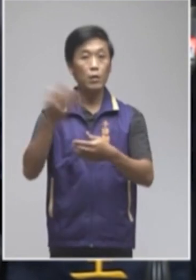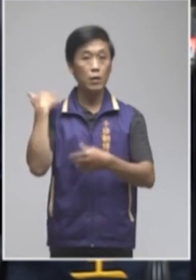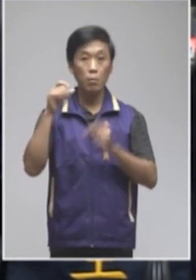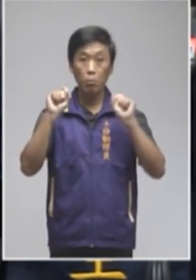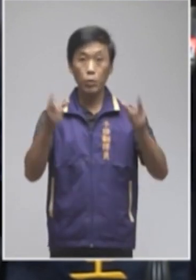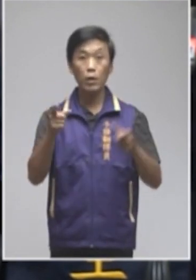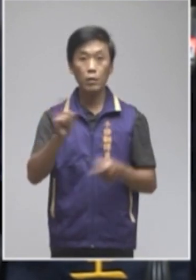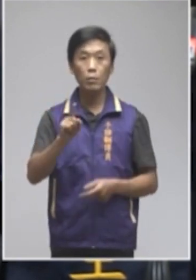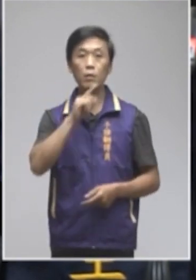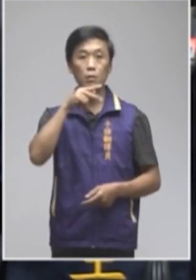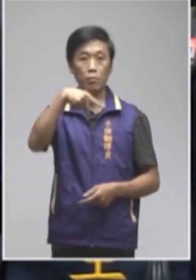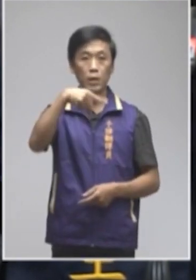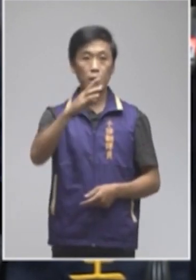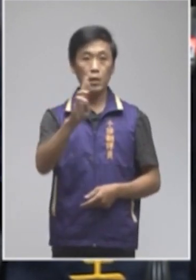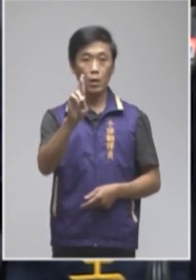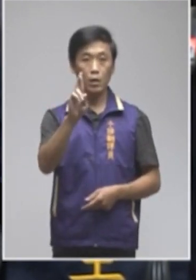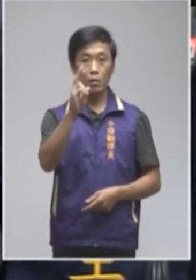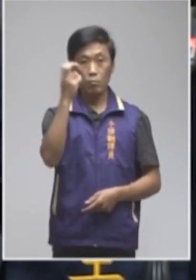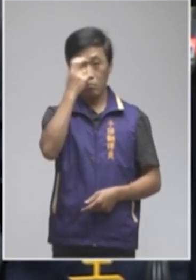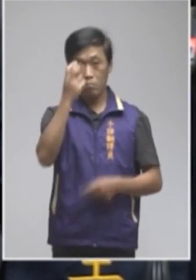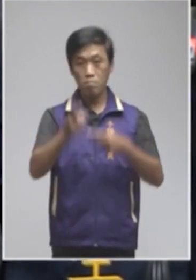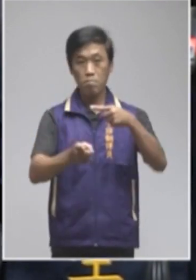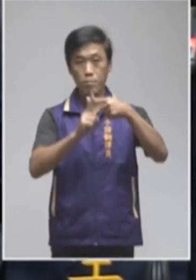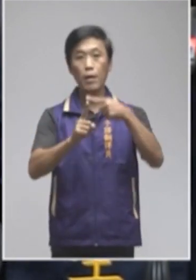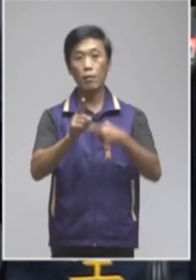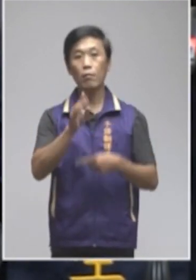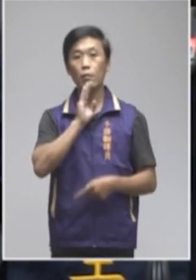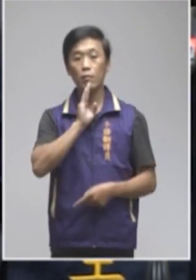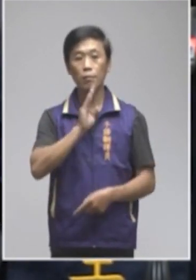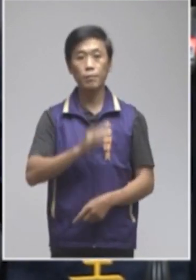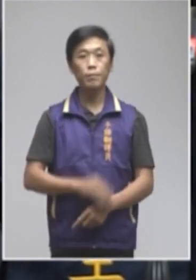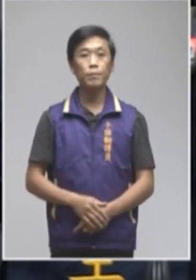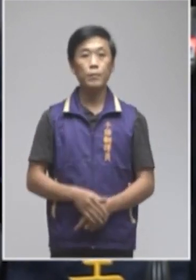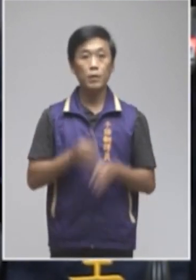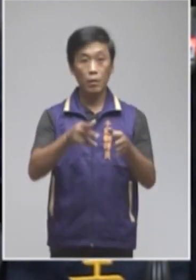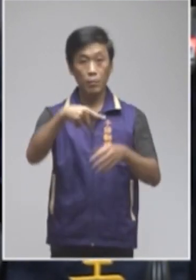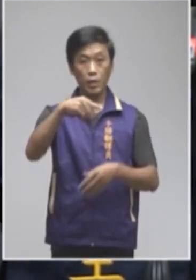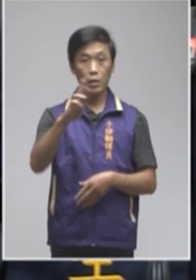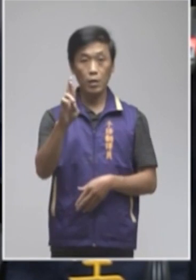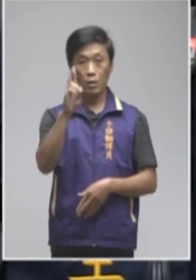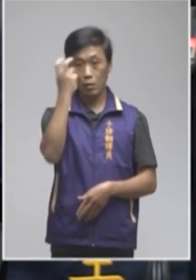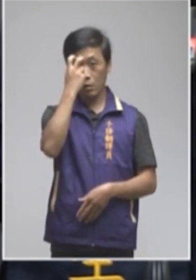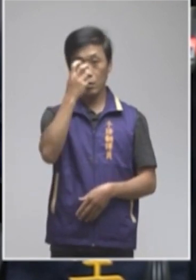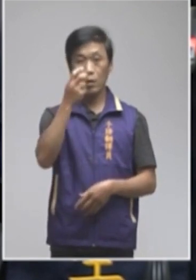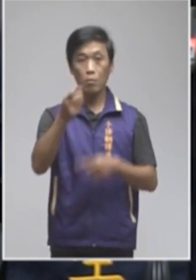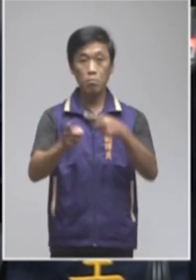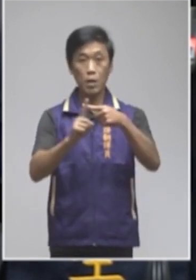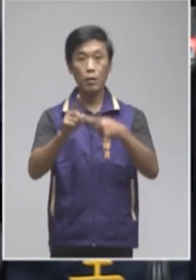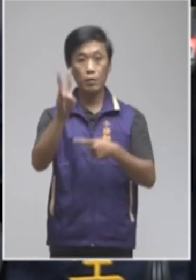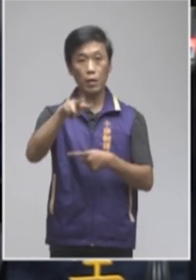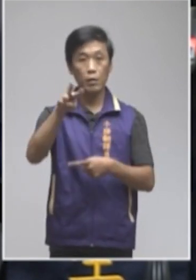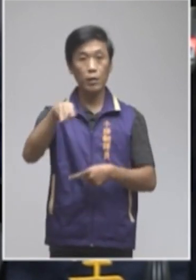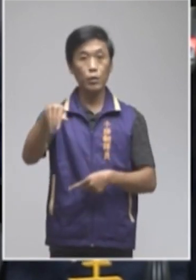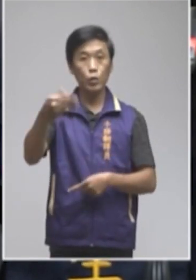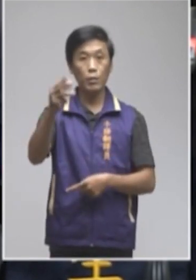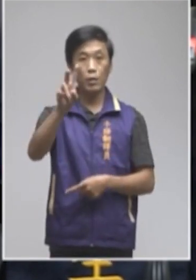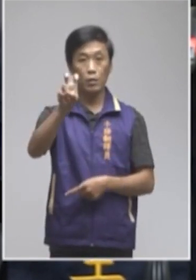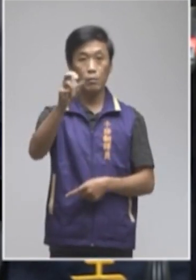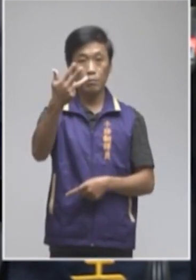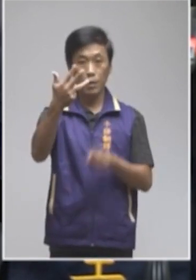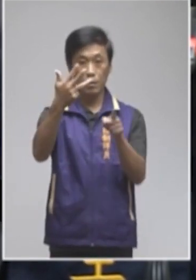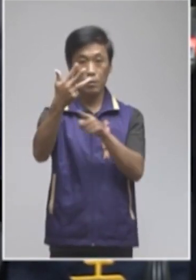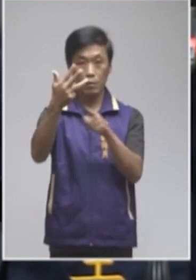往，是 PCR 确诊的，都是 PCR 确诊的状况。那在 PCR 确诊的人数有